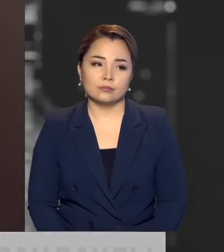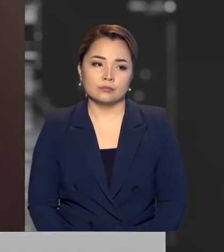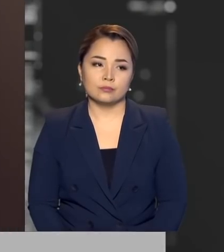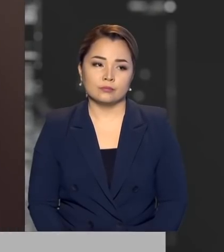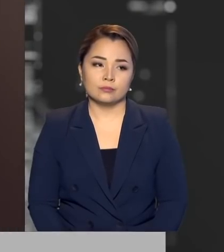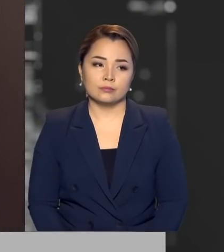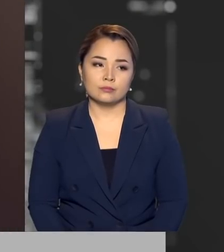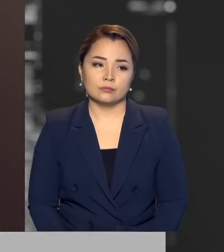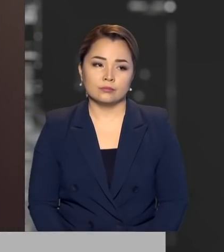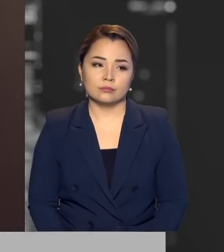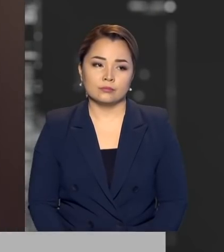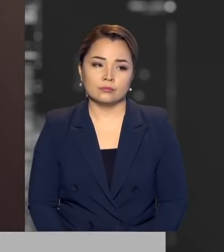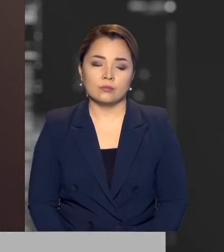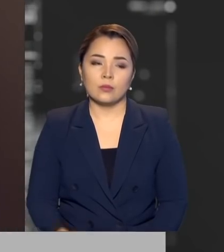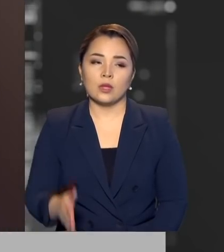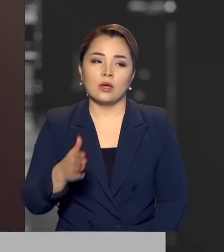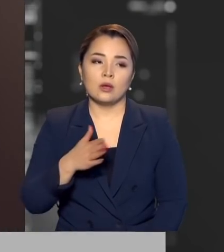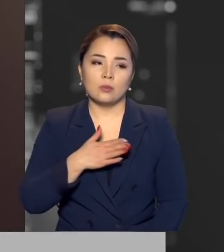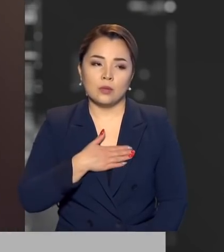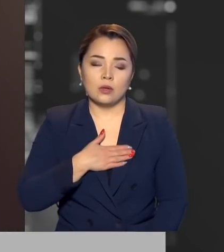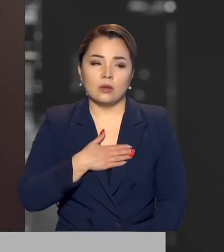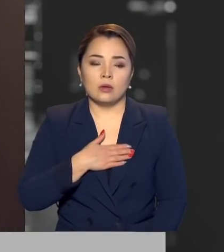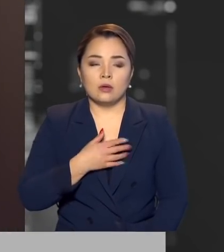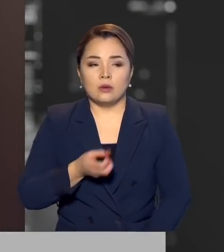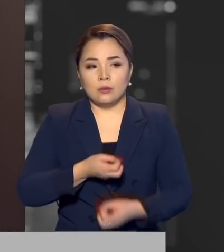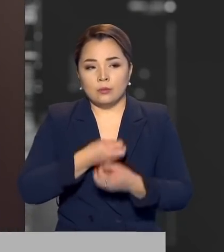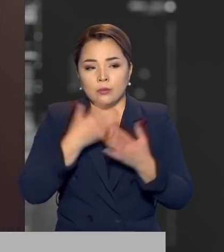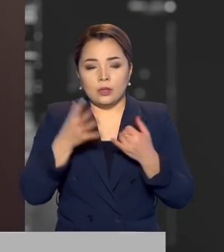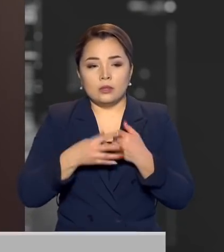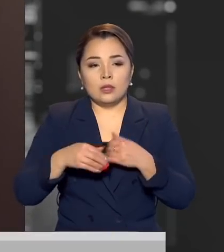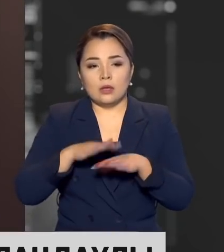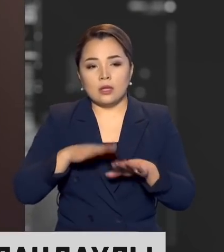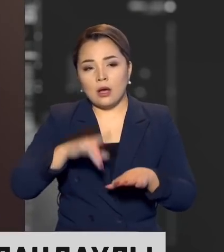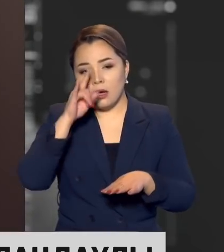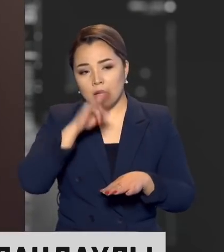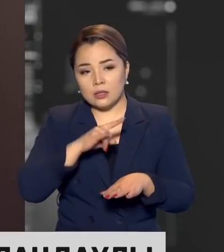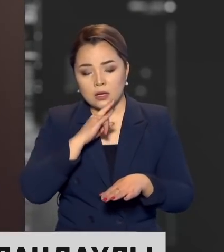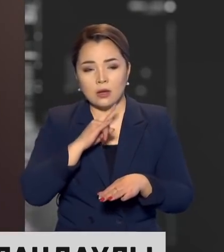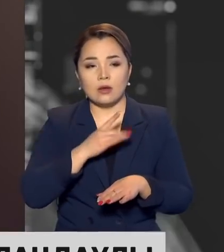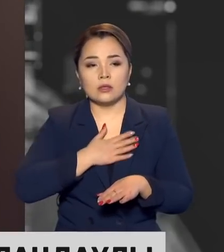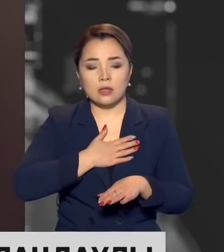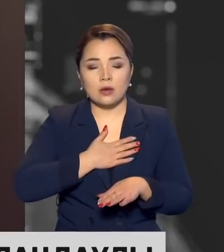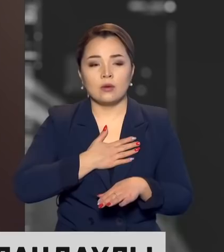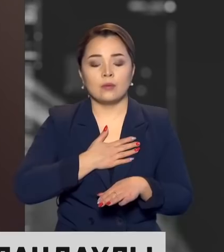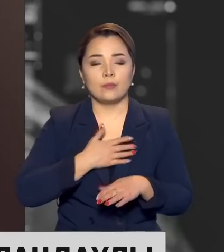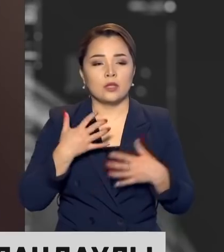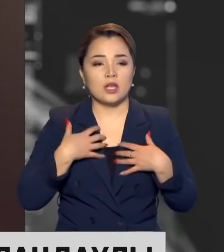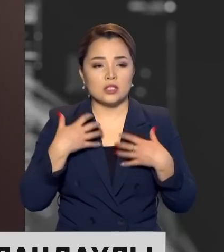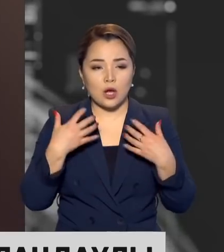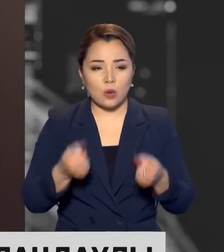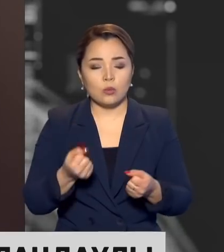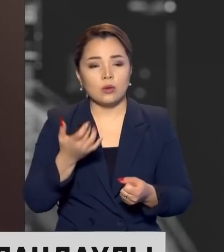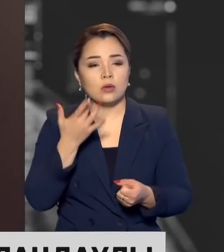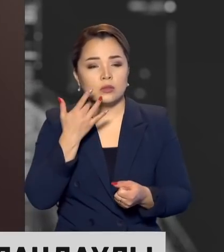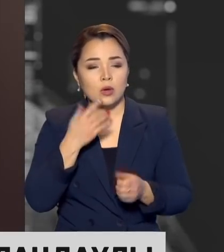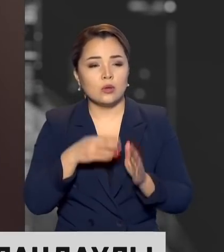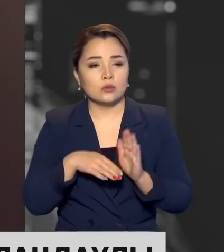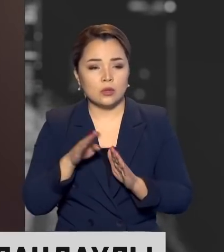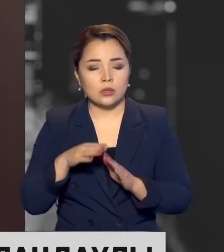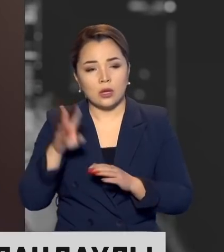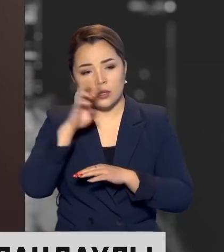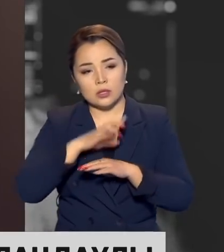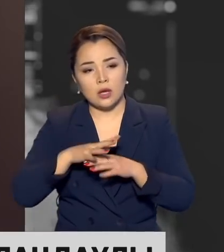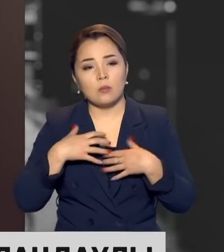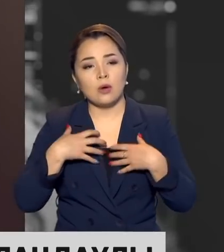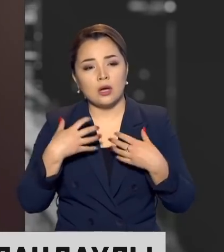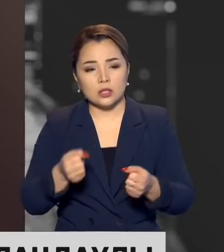орай Алла отанымыздың киелі халқыма зор денсаулық мен тек қана жақсылық берсін. Еліміз аман,